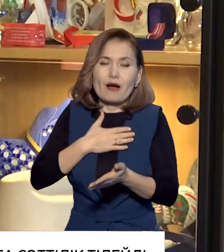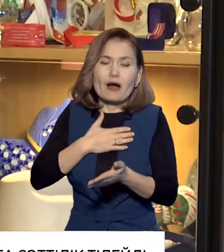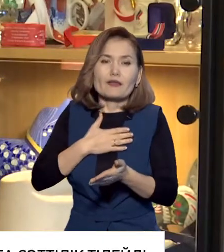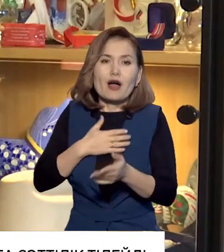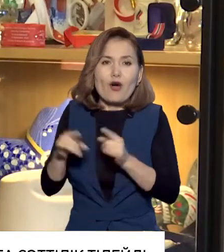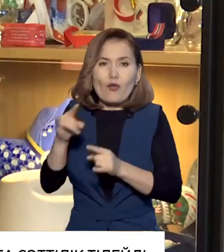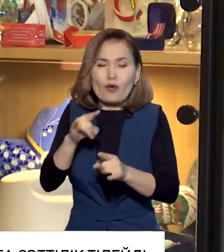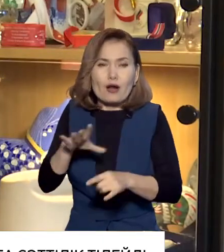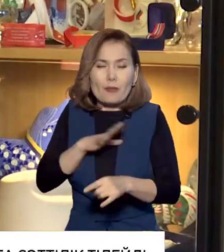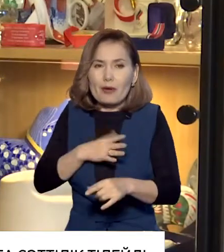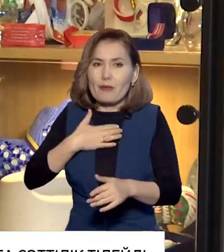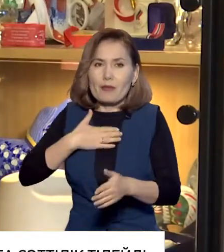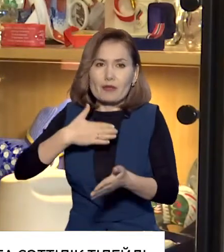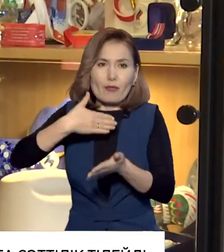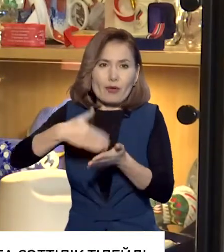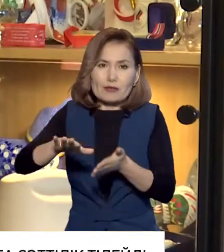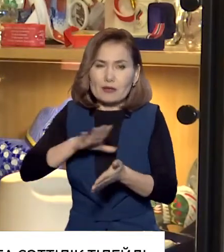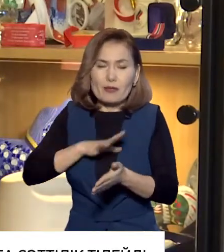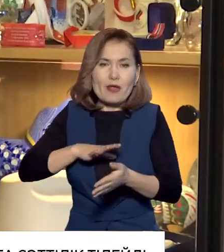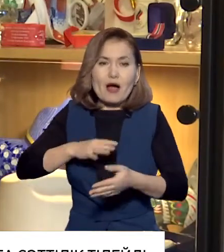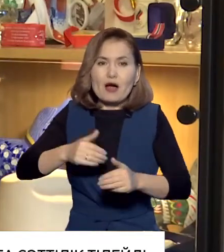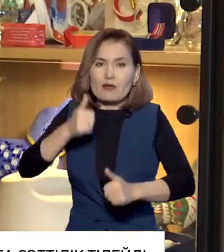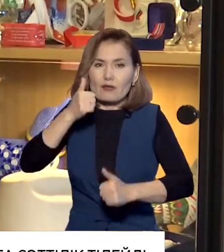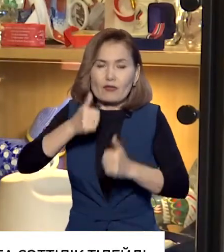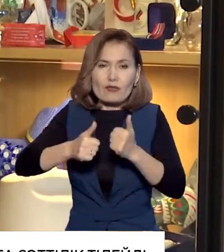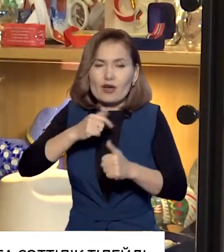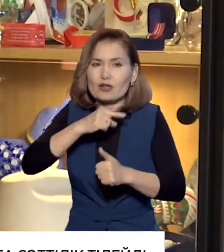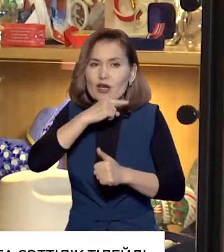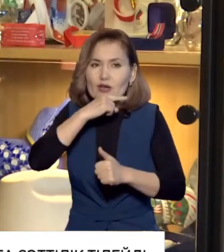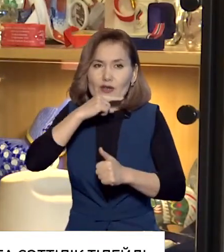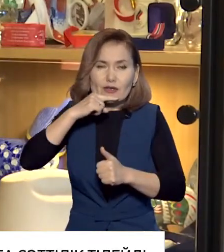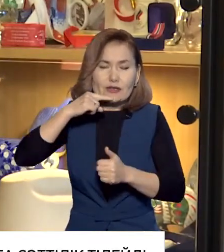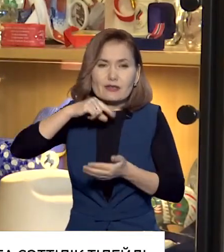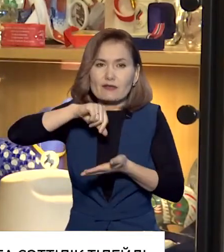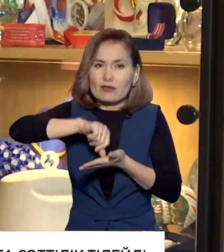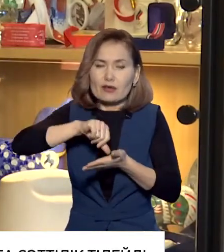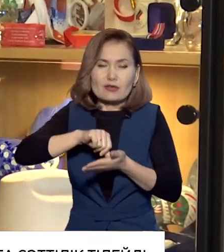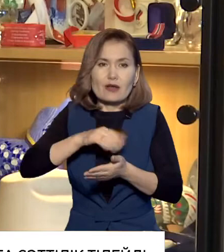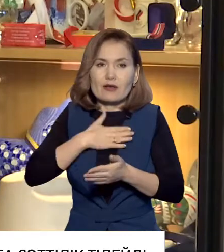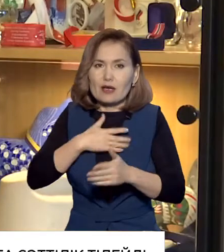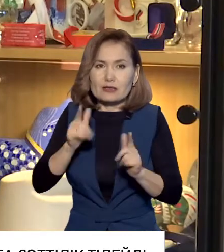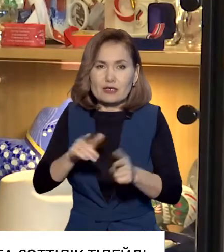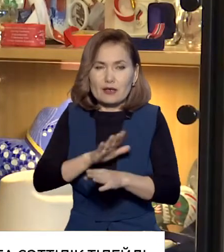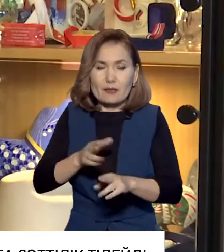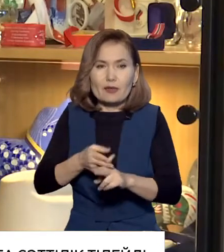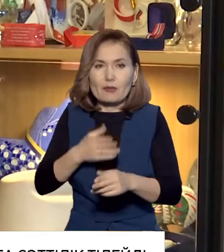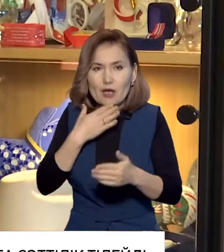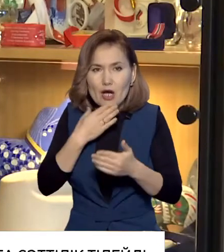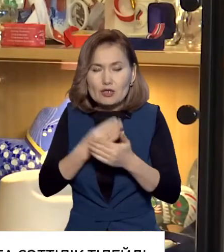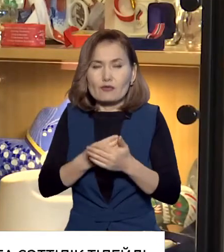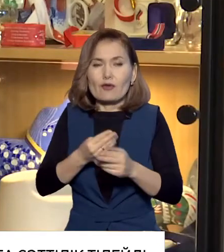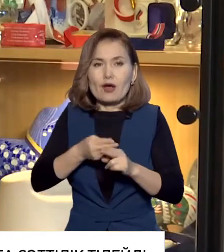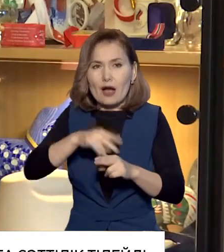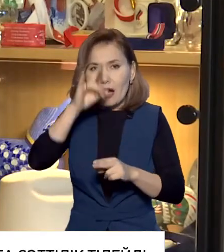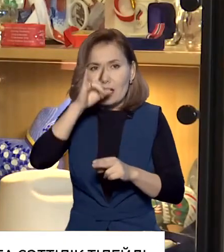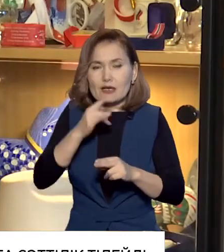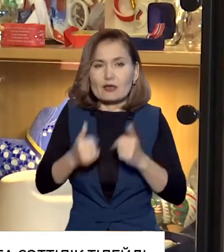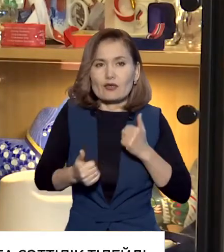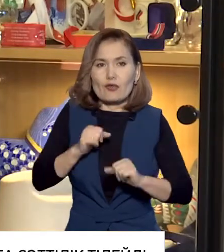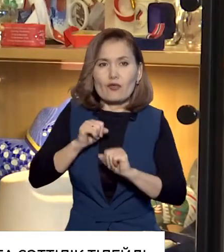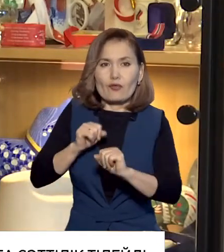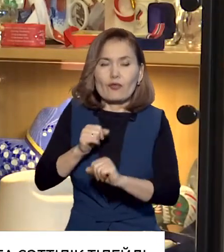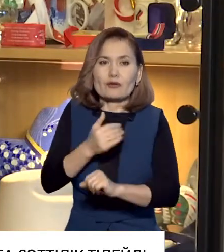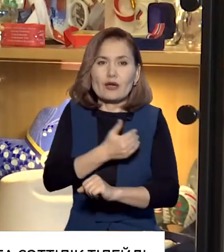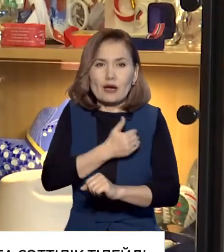Қазақстанда туып өскендіктен спортта жетістікке жетіп, отанымның даңқын шығаруды армандадым. Сол арманым орындалғанда төбем көкке бір елі